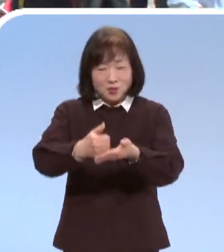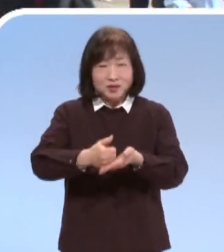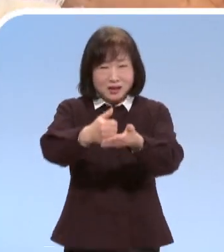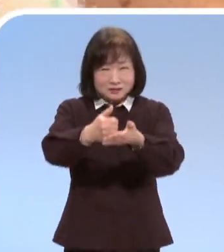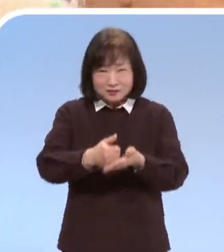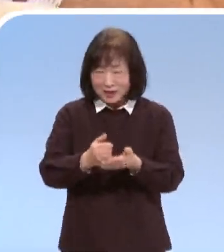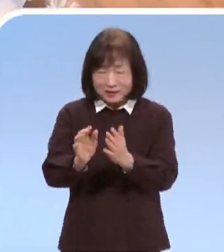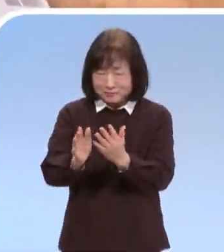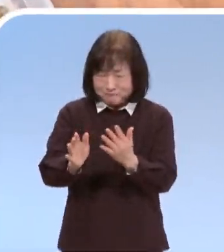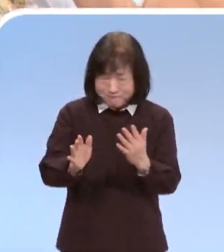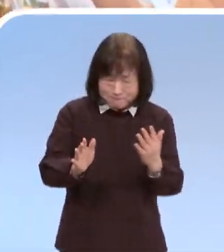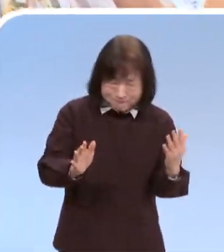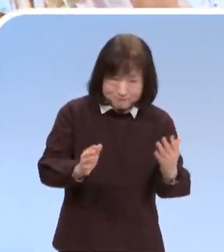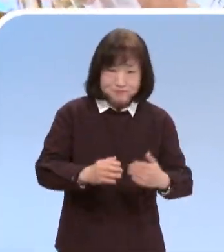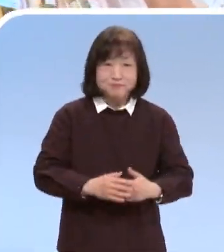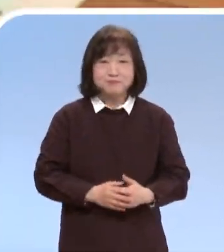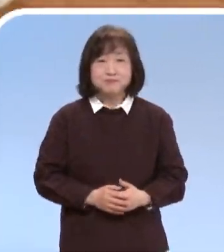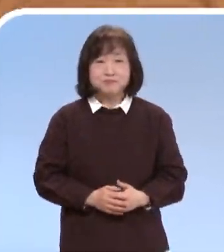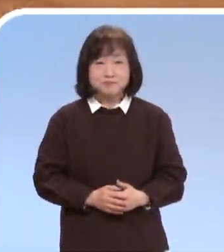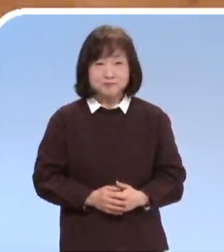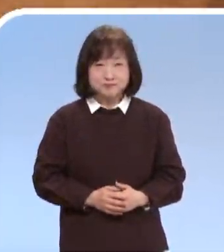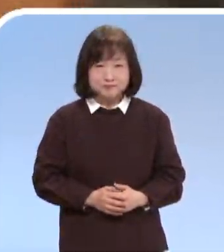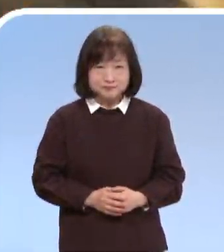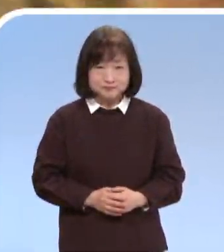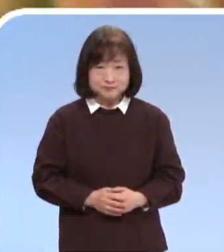で行列ができるほどなんです。